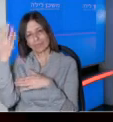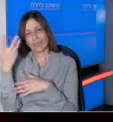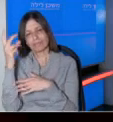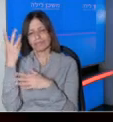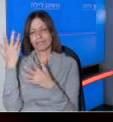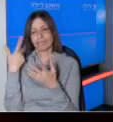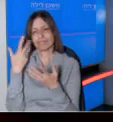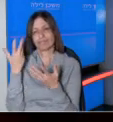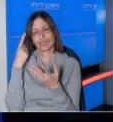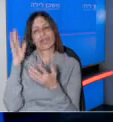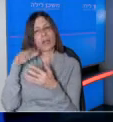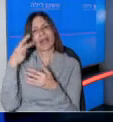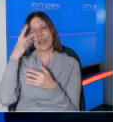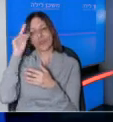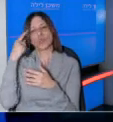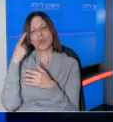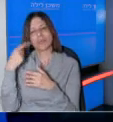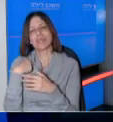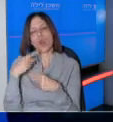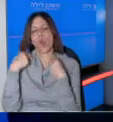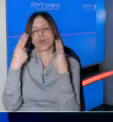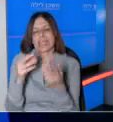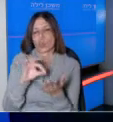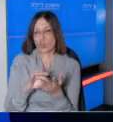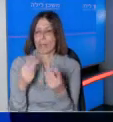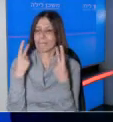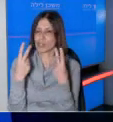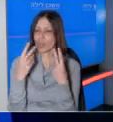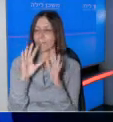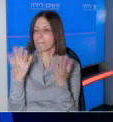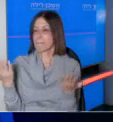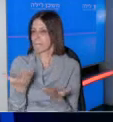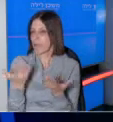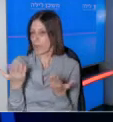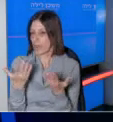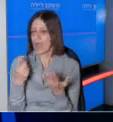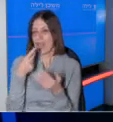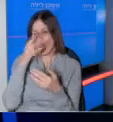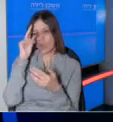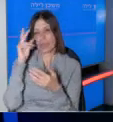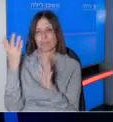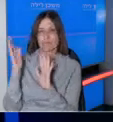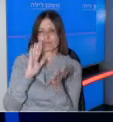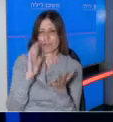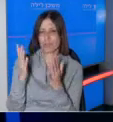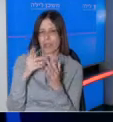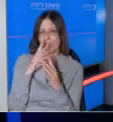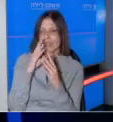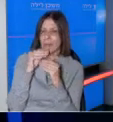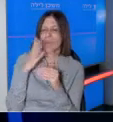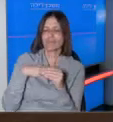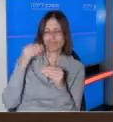אני אומר, גם הליכודניקים יודעים את זה, אבל אני חוזר פה לנקודה המשמעותית. מה שקורה זה שהליכודניק הממוצע מבין... אתה מדבר על צריבת